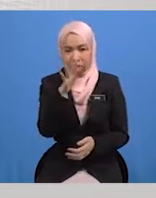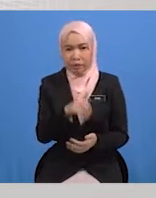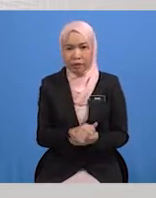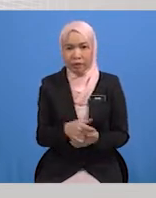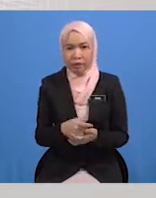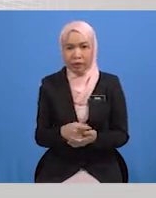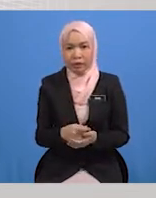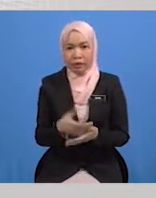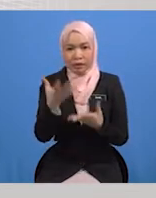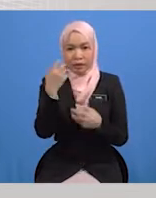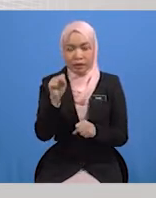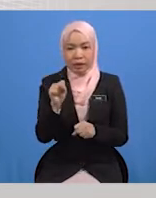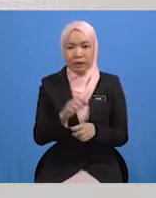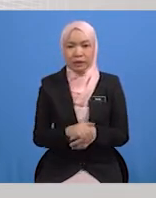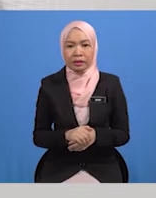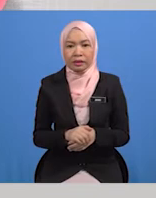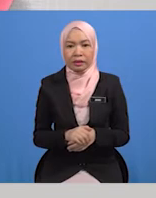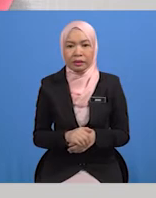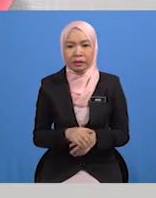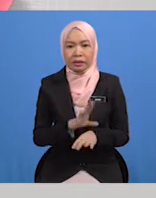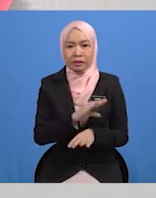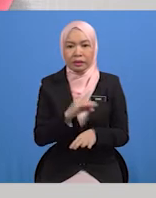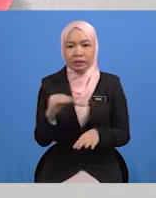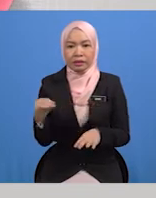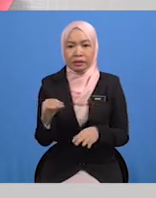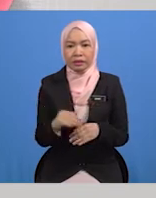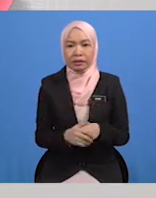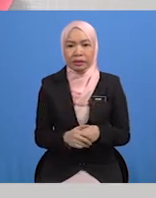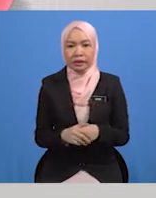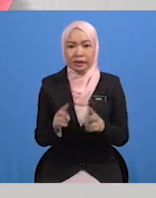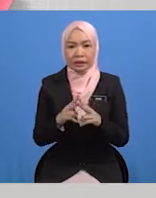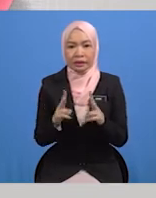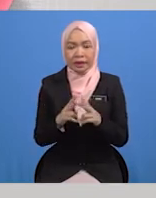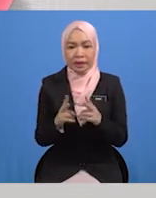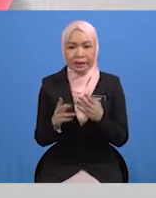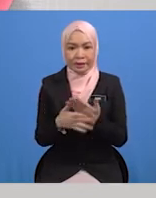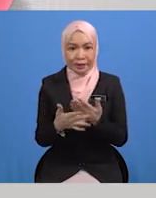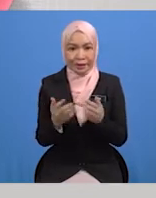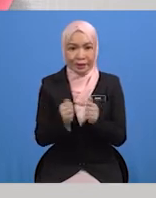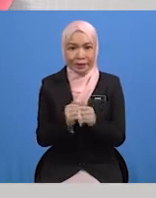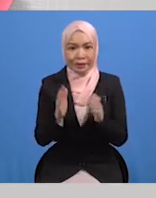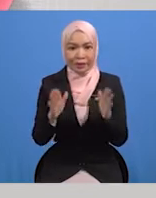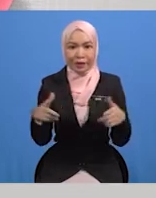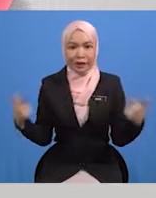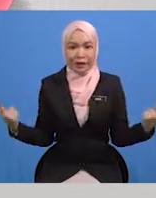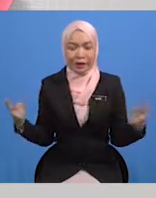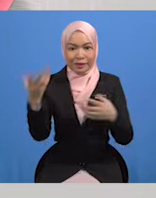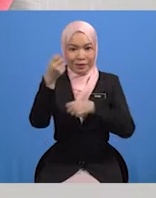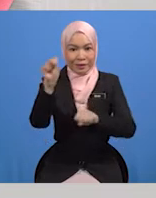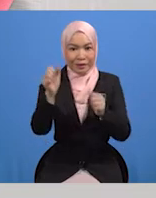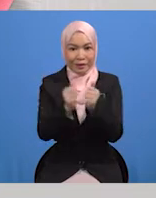seorang yang mudah mesra, seorang yang setia pada cinta,